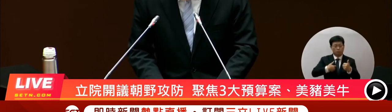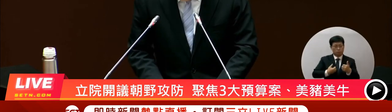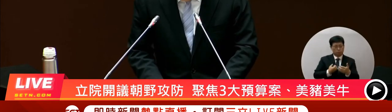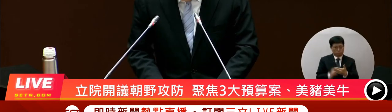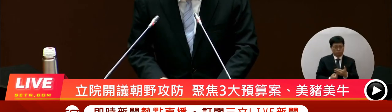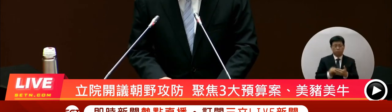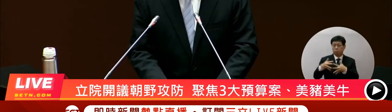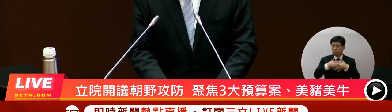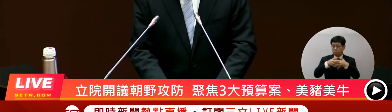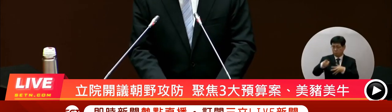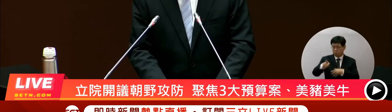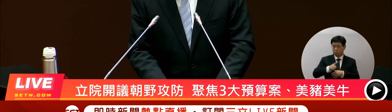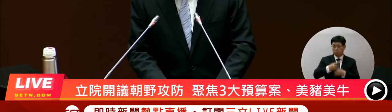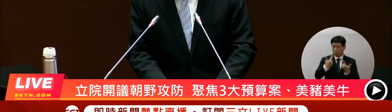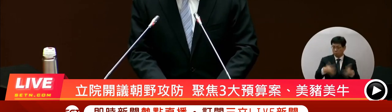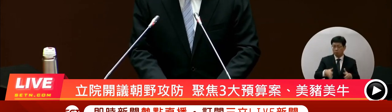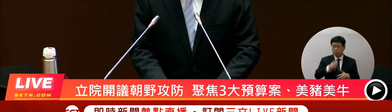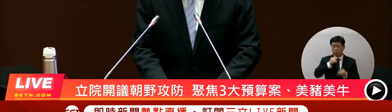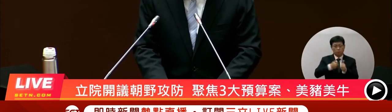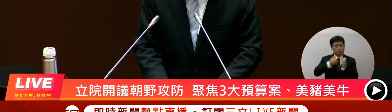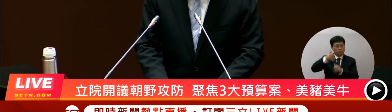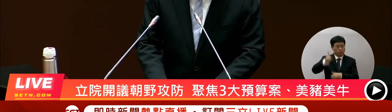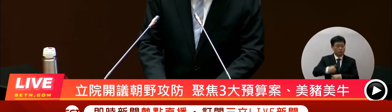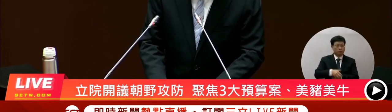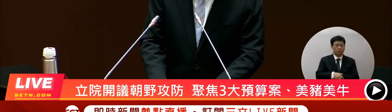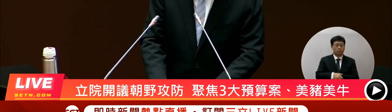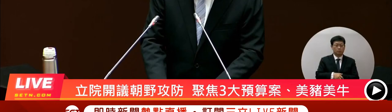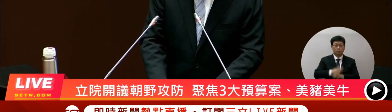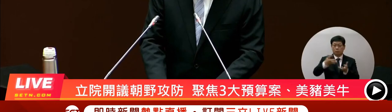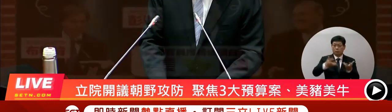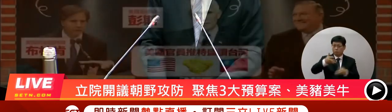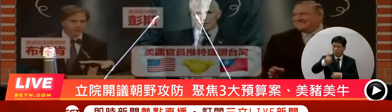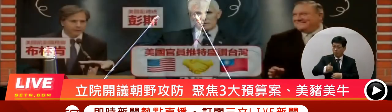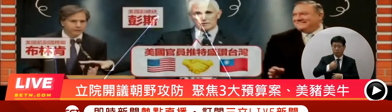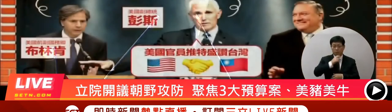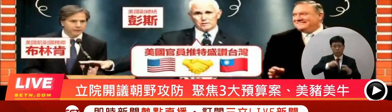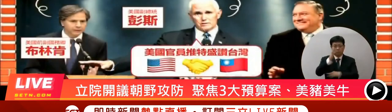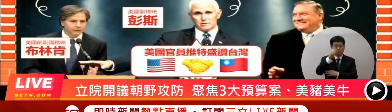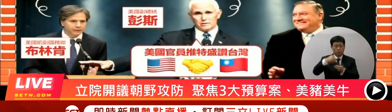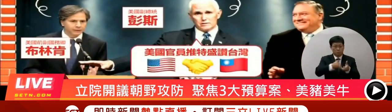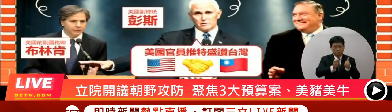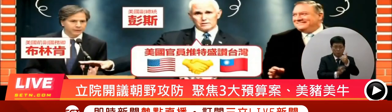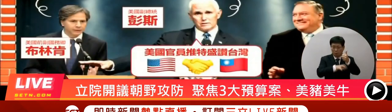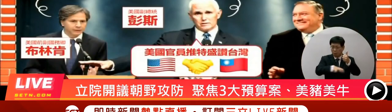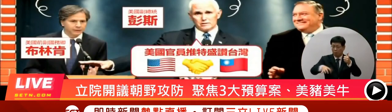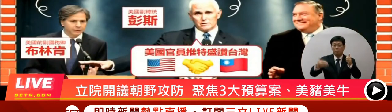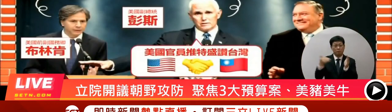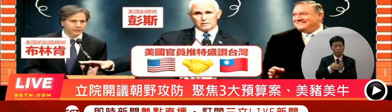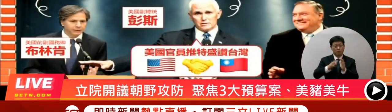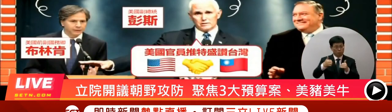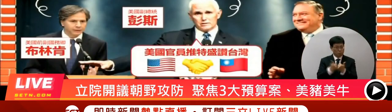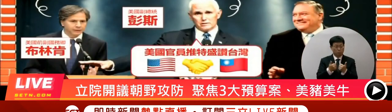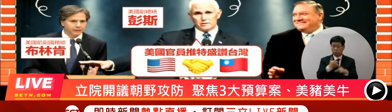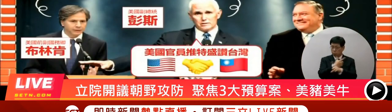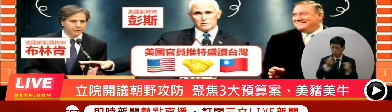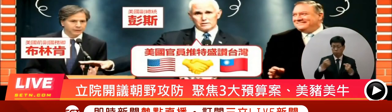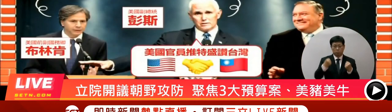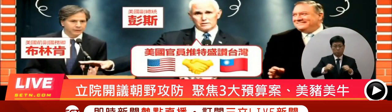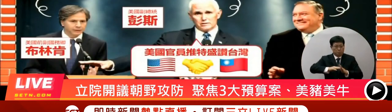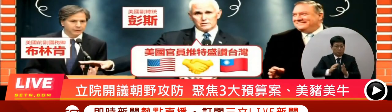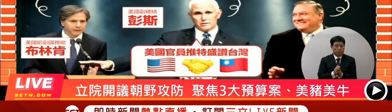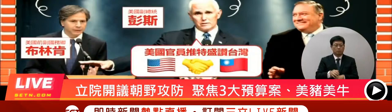的各界，包括美国的副总统、国务卿、行政部门，一直到国会，都在第一